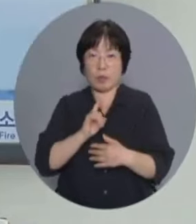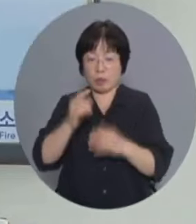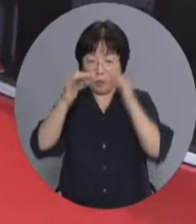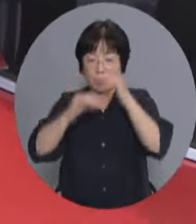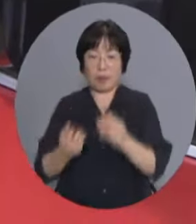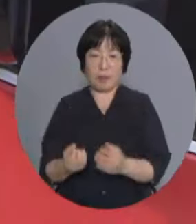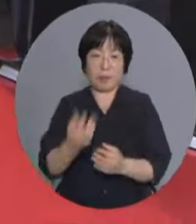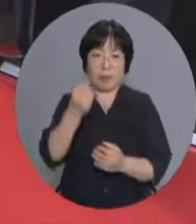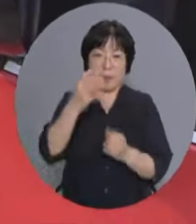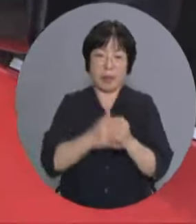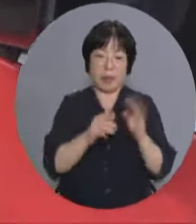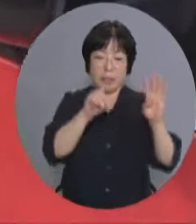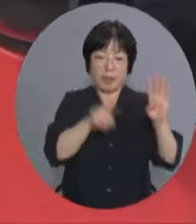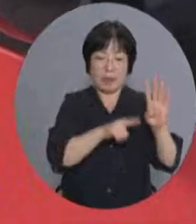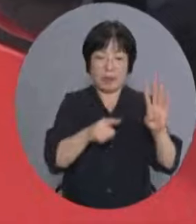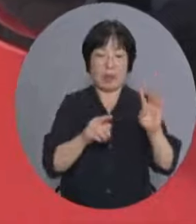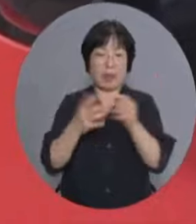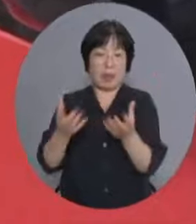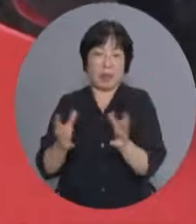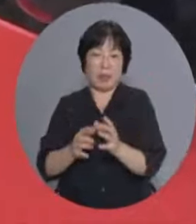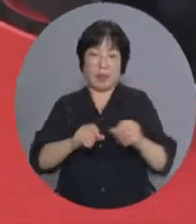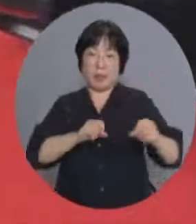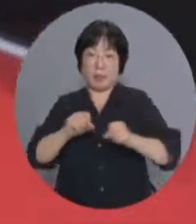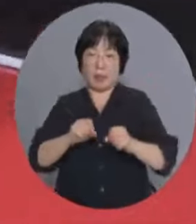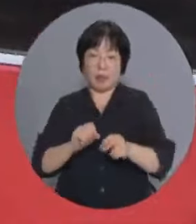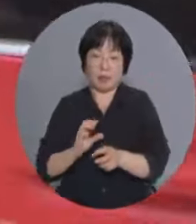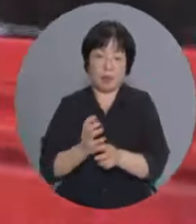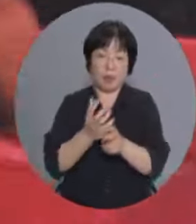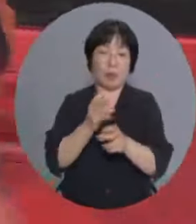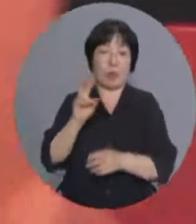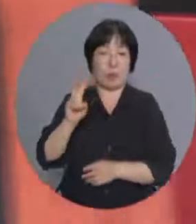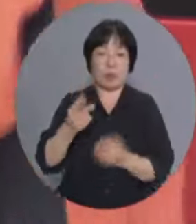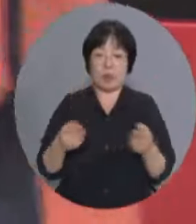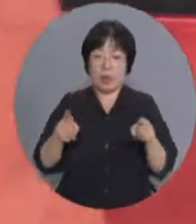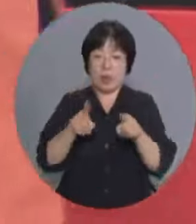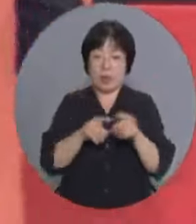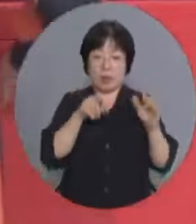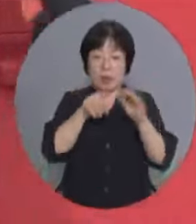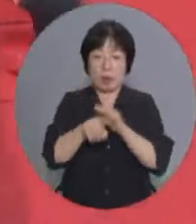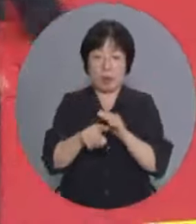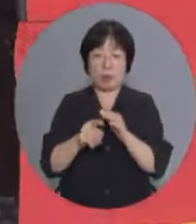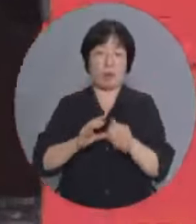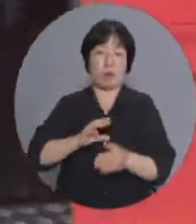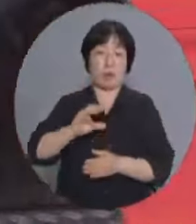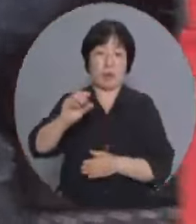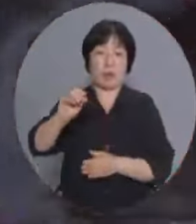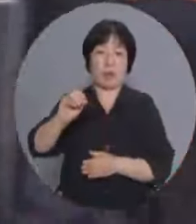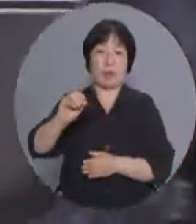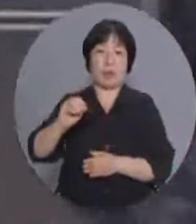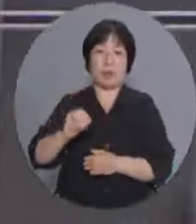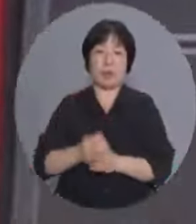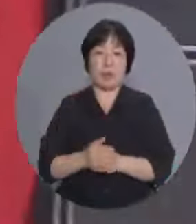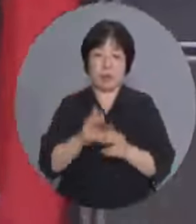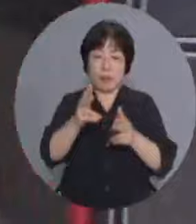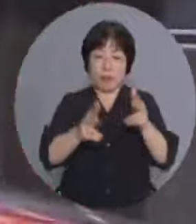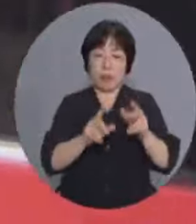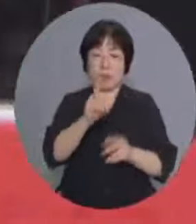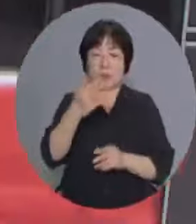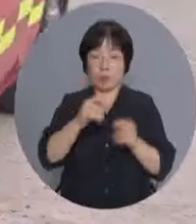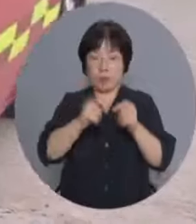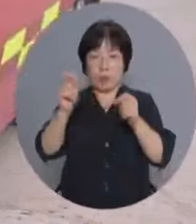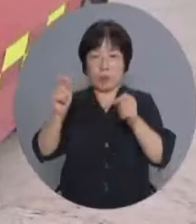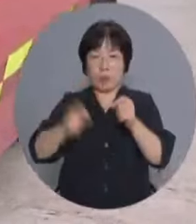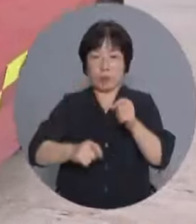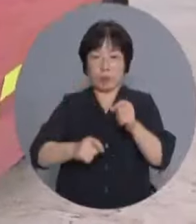뜹니다. 4인 1조 한 팀으로 움직이며 소방차 2대와 함께 사고 현장으로 출동합니다. 산단에 119